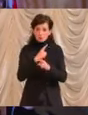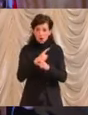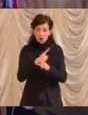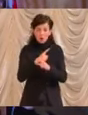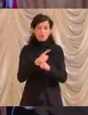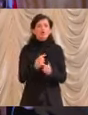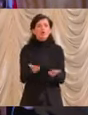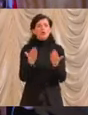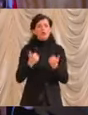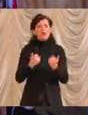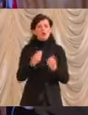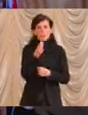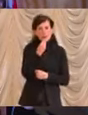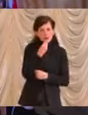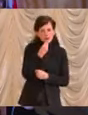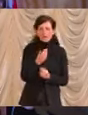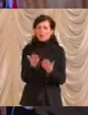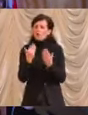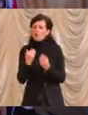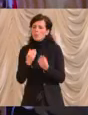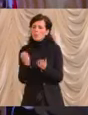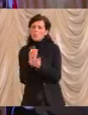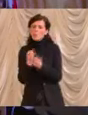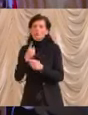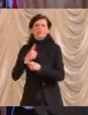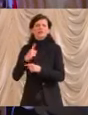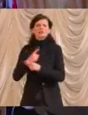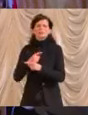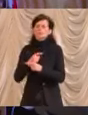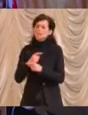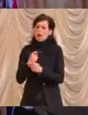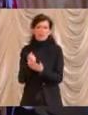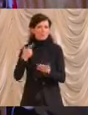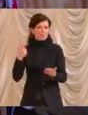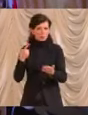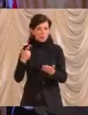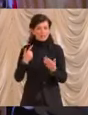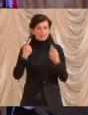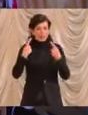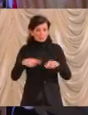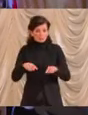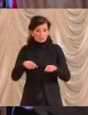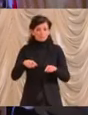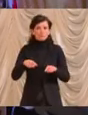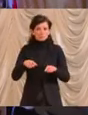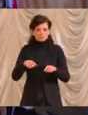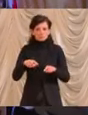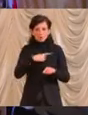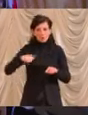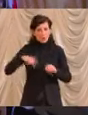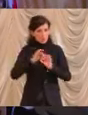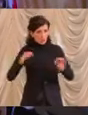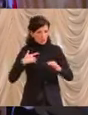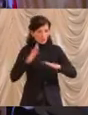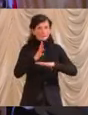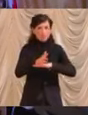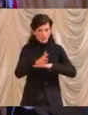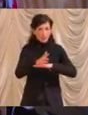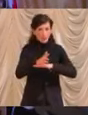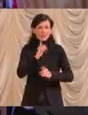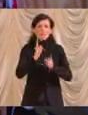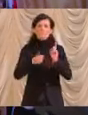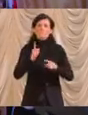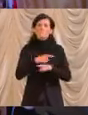generi alimentari e prodotti di prima necessità. Queste risorse aggiuntive le distribuiremo sulla base della popolazione